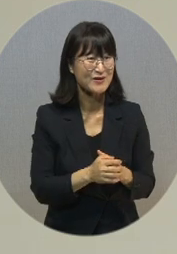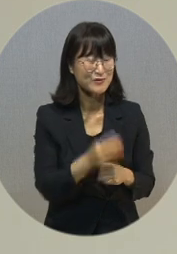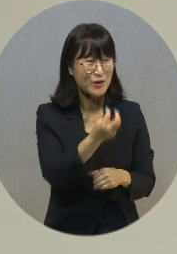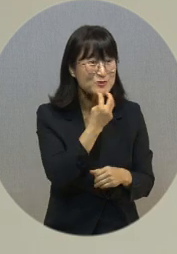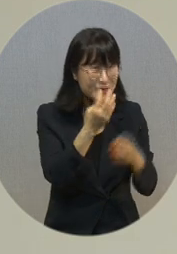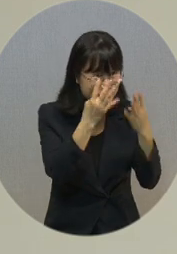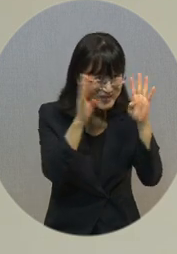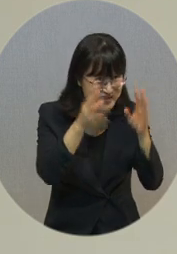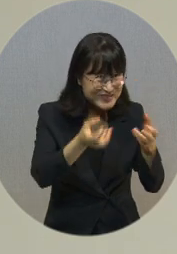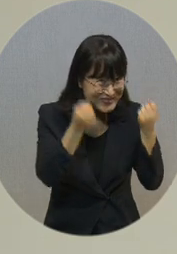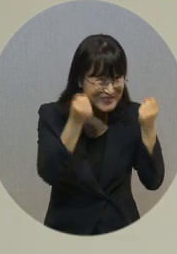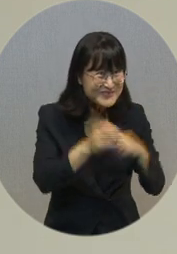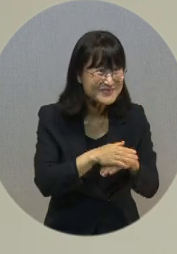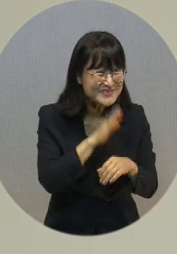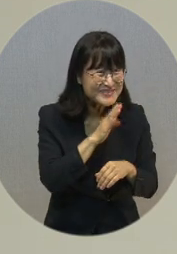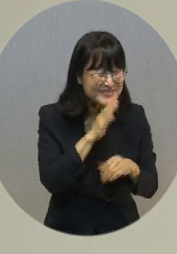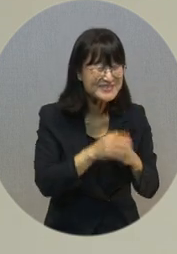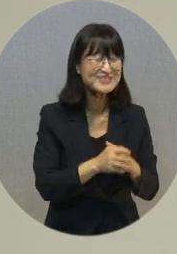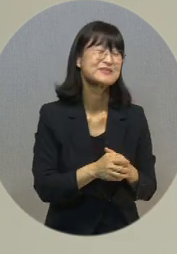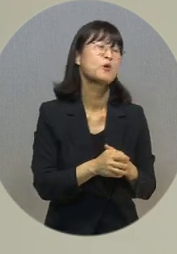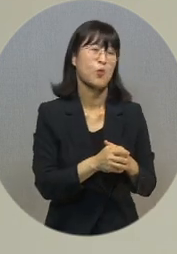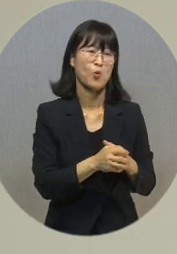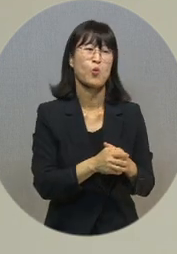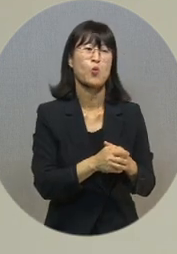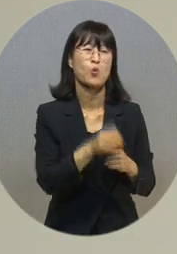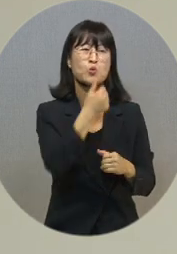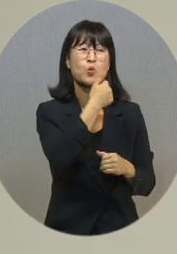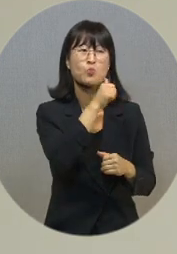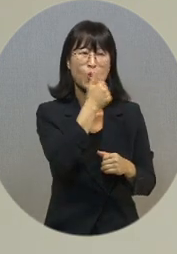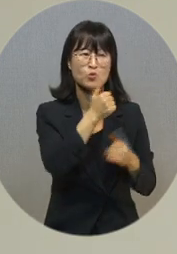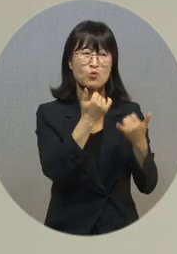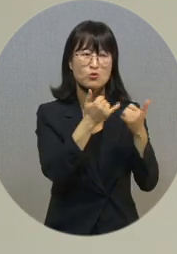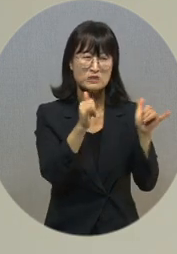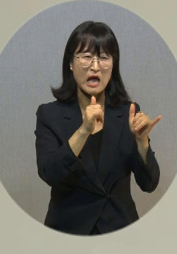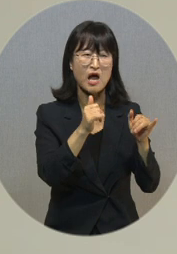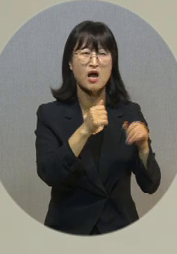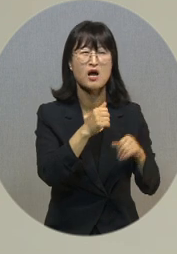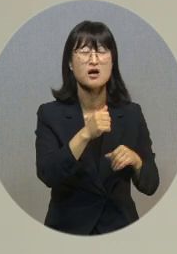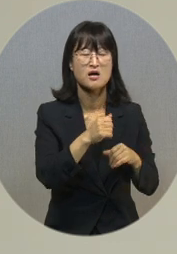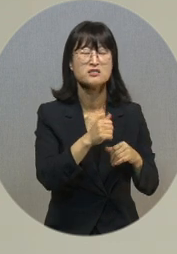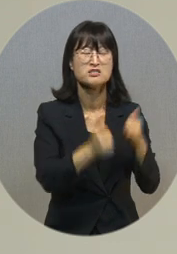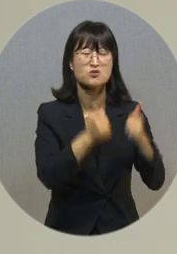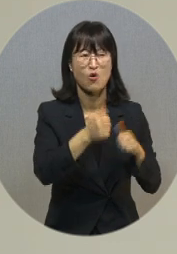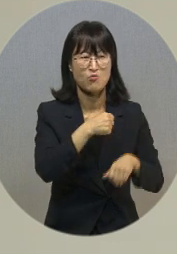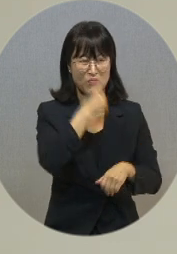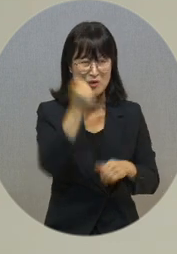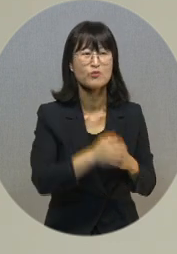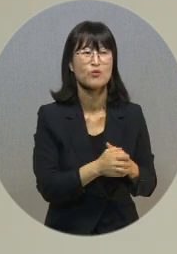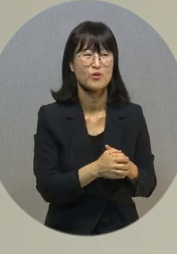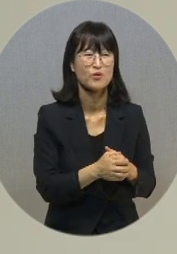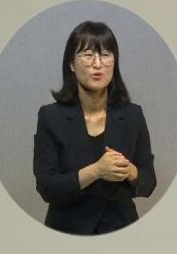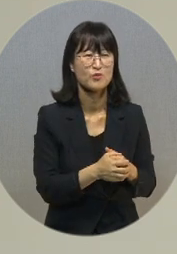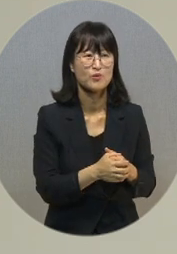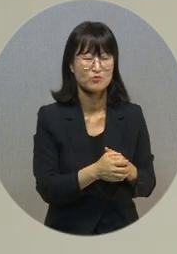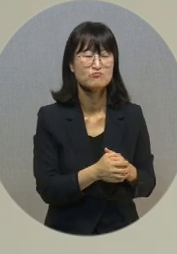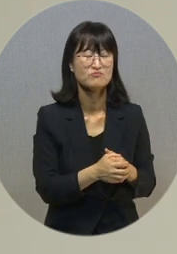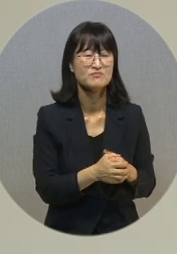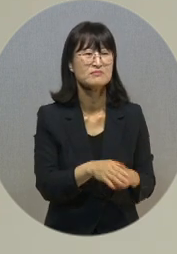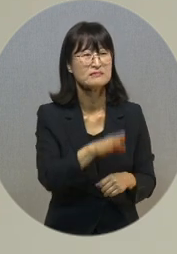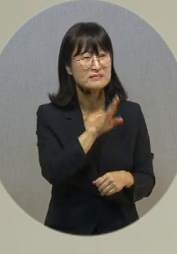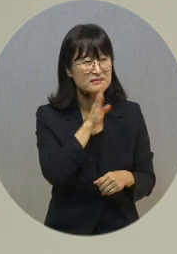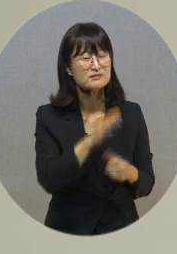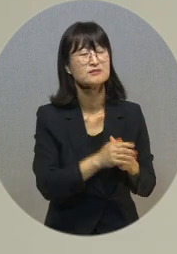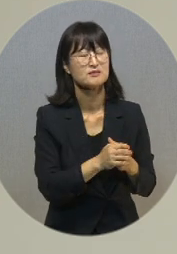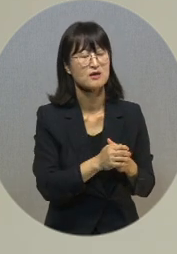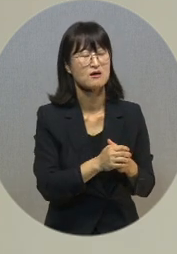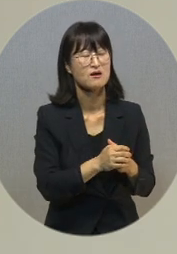나오셨더라고. 사법고시도 보고 요즘에 로스쿨이잖아요. 예. 네, 근데 그만큼 열정이 있고